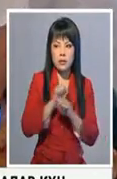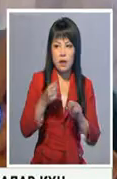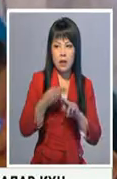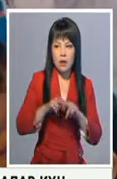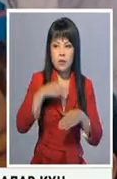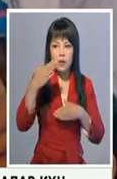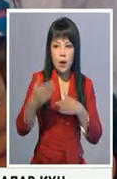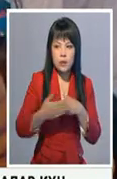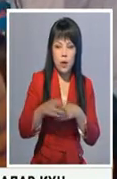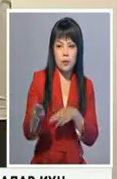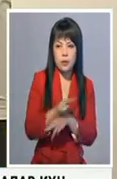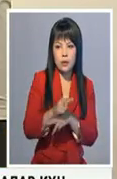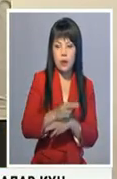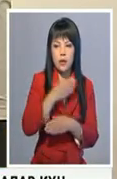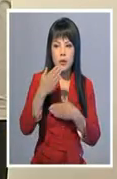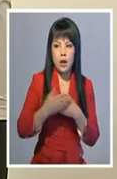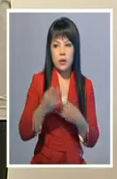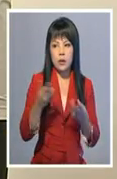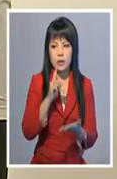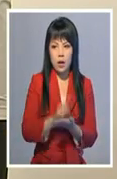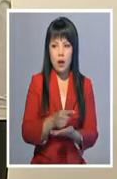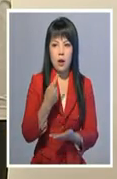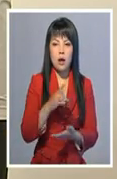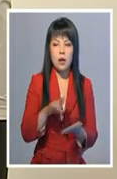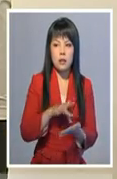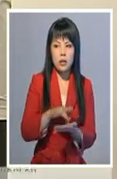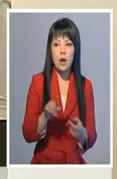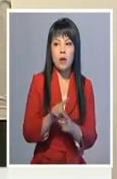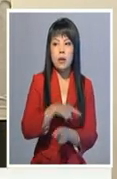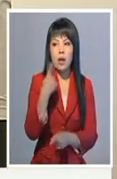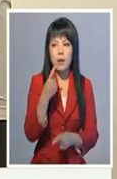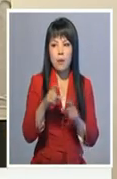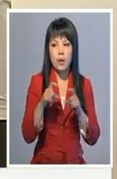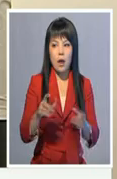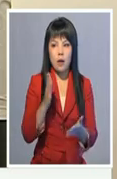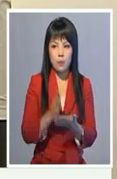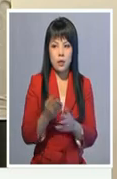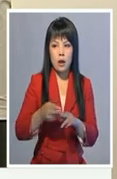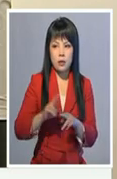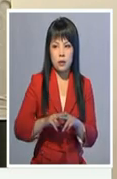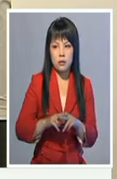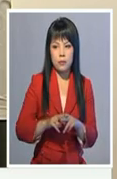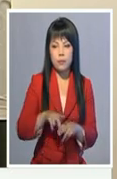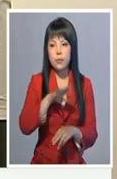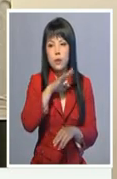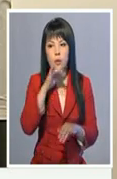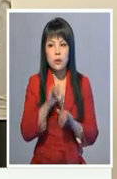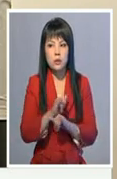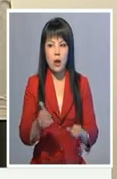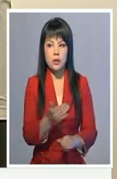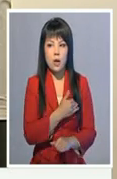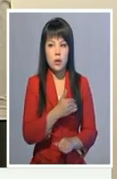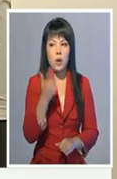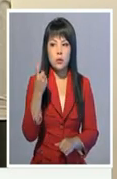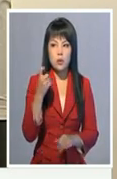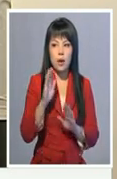қалыптарын жөнге келтіру. Қалада бір-ақ мекеме болғандықтан кейін көбейсек деген 100